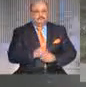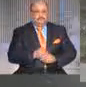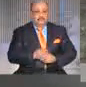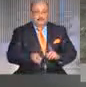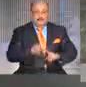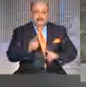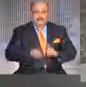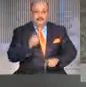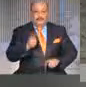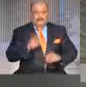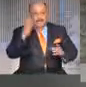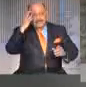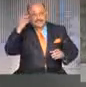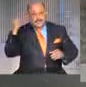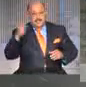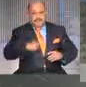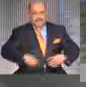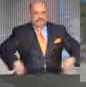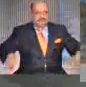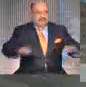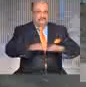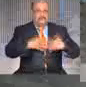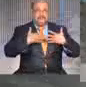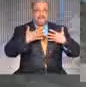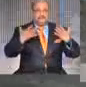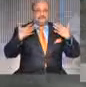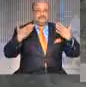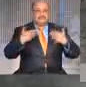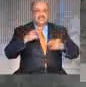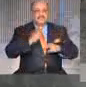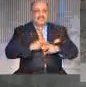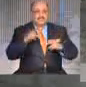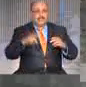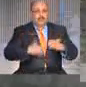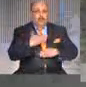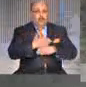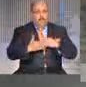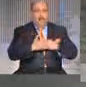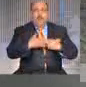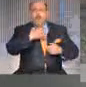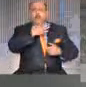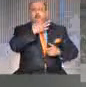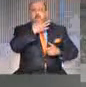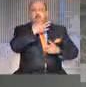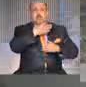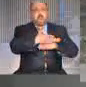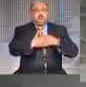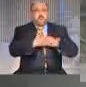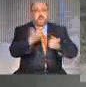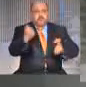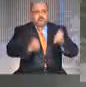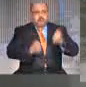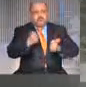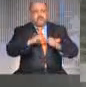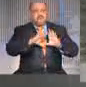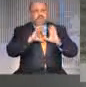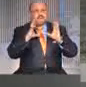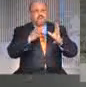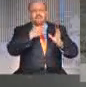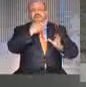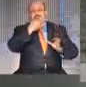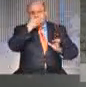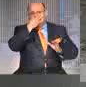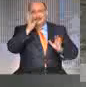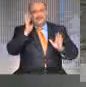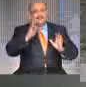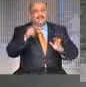افتقدناها، توا الجمعيات قاعدة تحوي فيها وإحنا جينا باش نتنفسوا هواء طلق، واللعبات معناها تتلم مع بعضها وفما